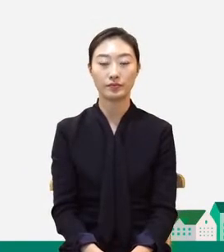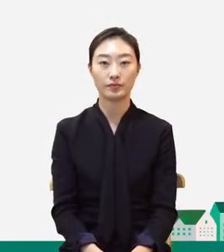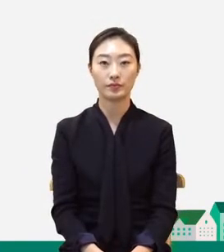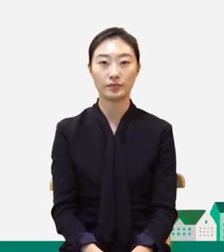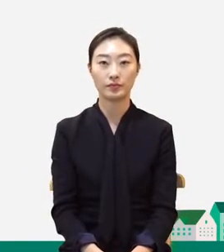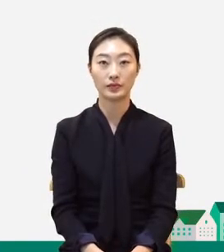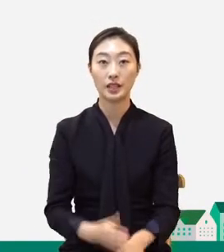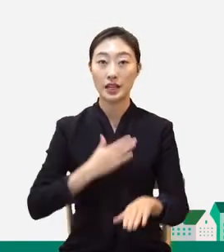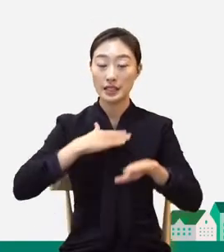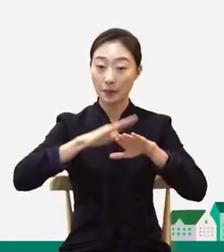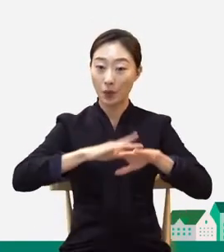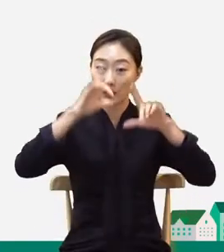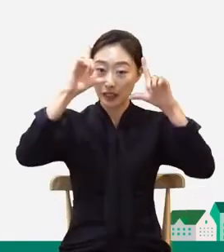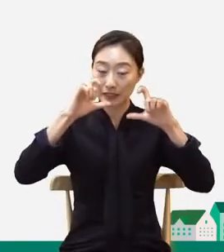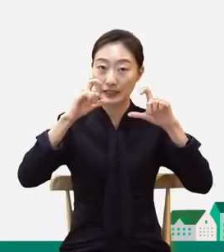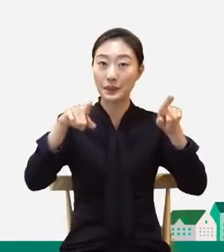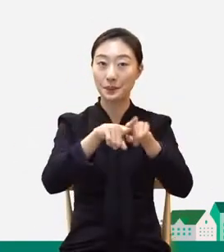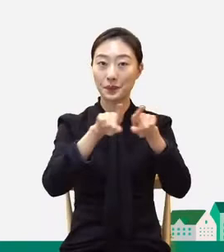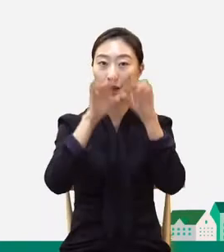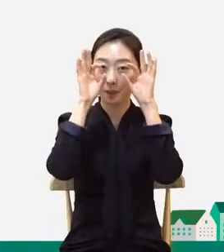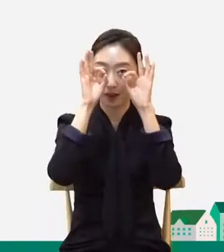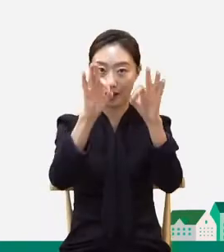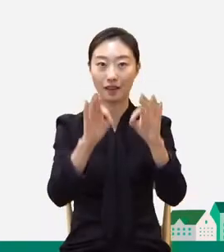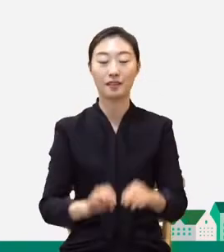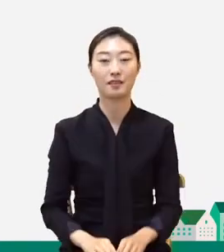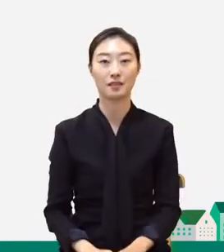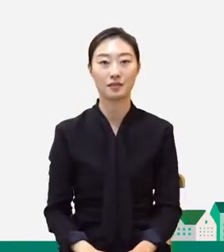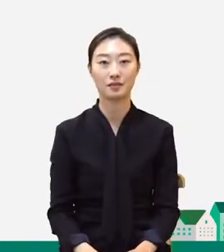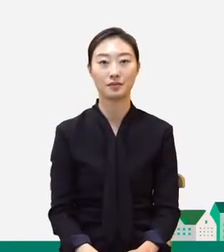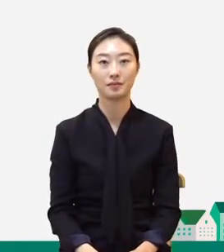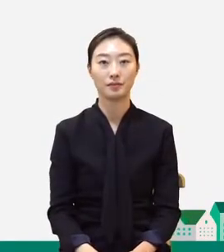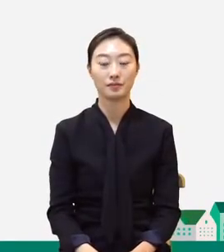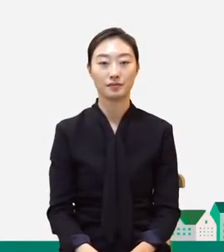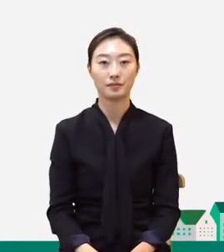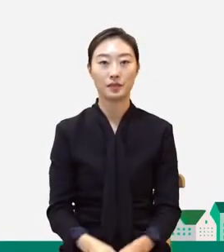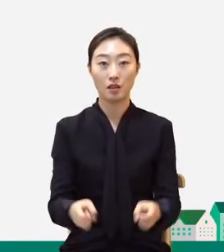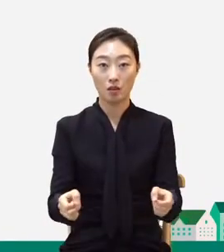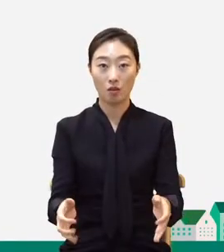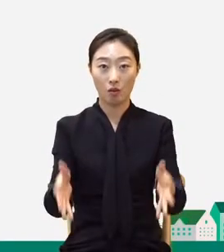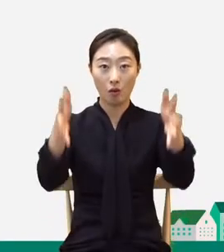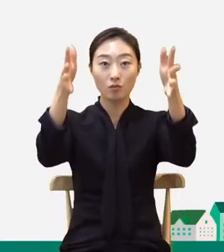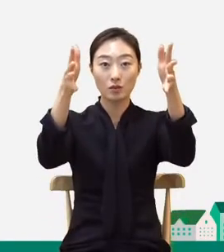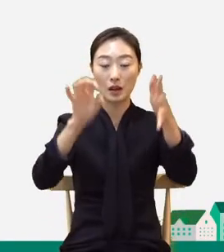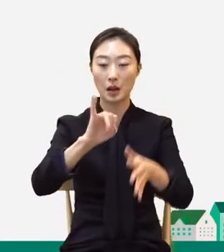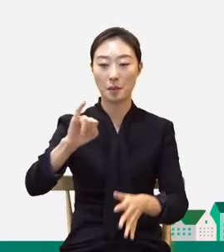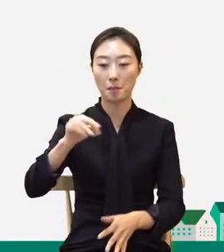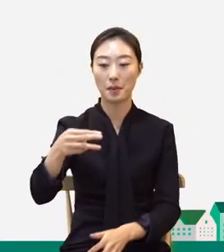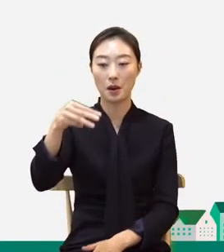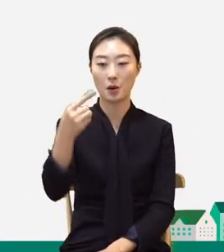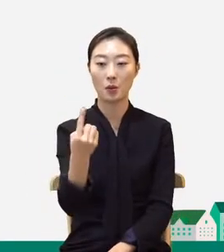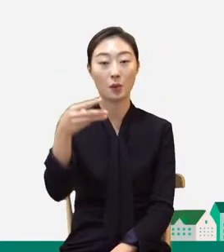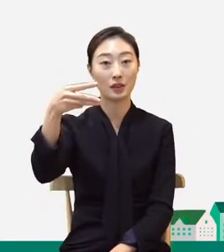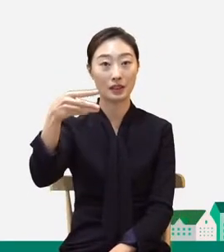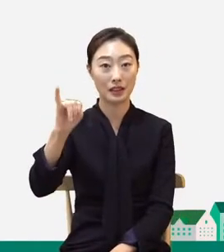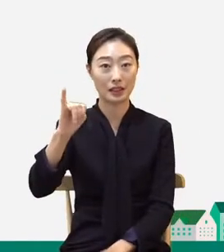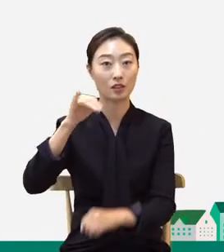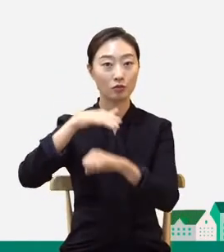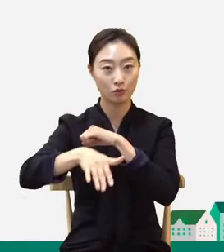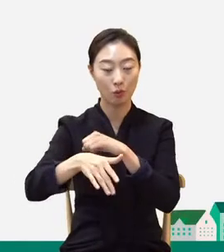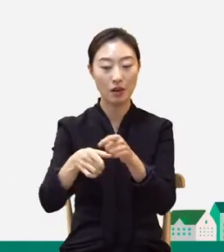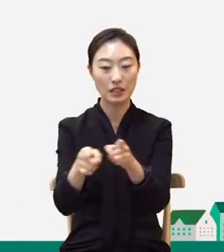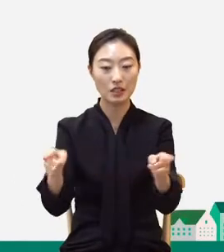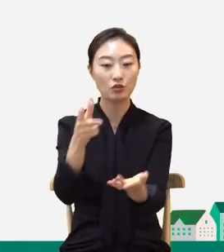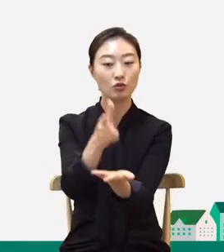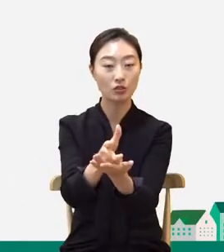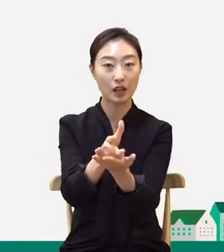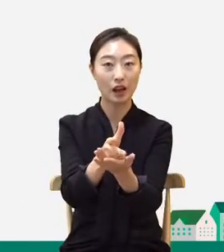참고 사진을 보시면서 설명을 드리겠습니다. 건물은 필로티 구조의 1층에 주차장이 있는